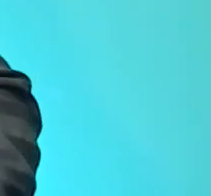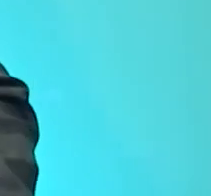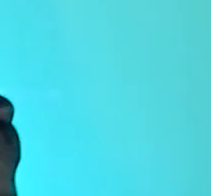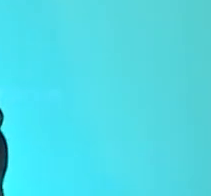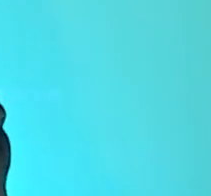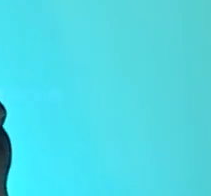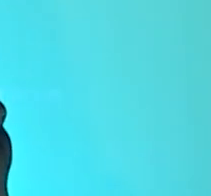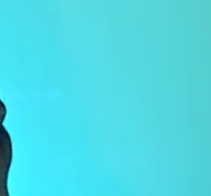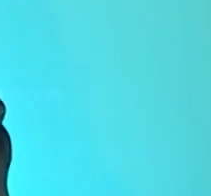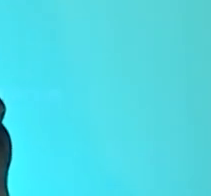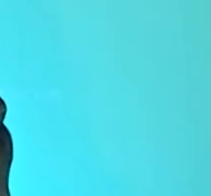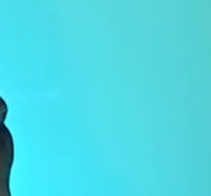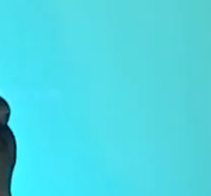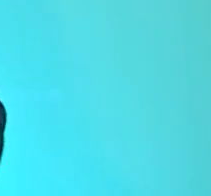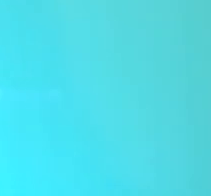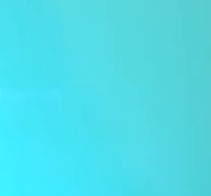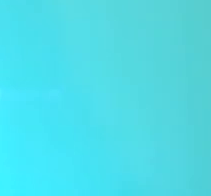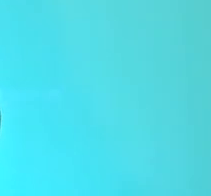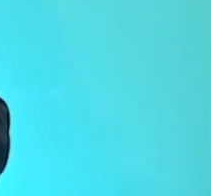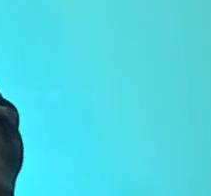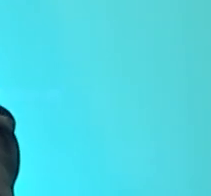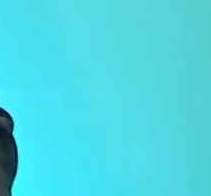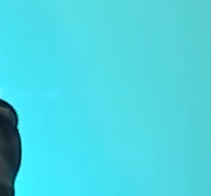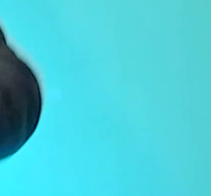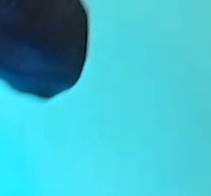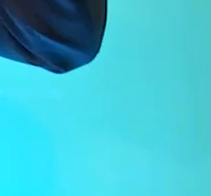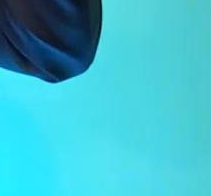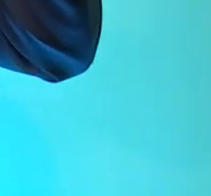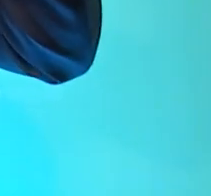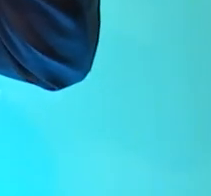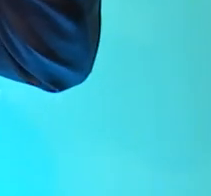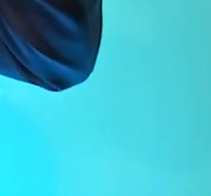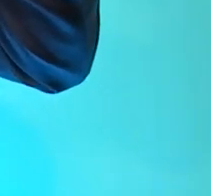pendidikan khas Batu pahit Joho apa kabar